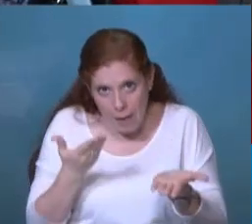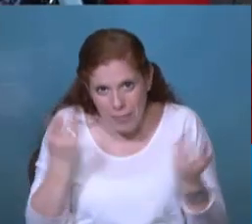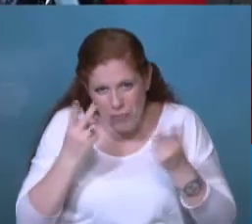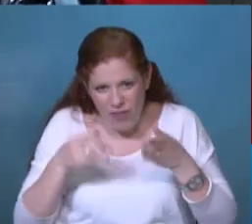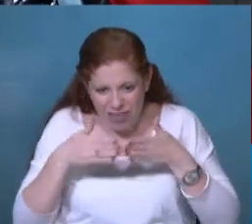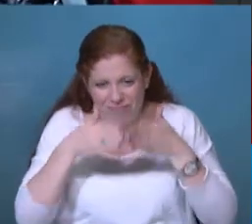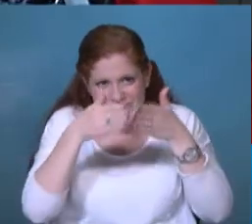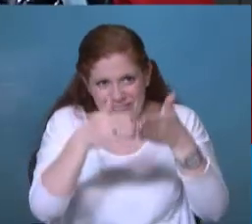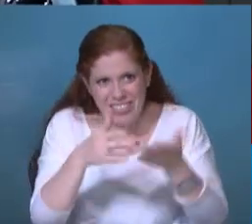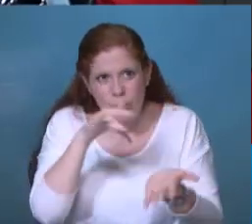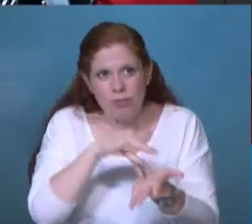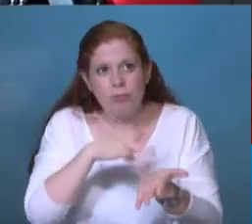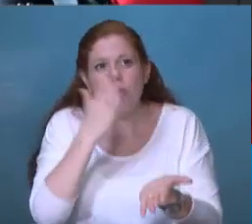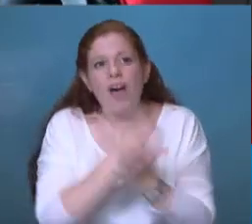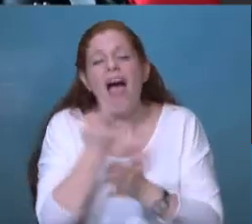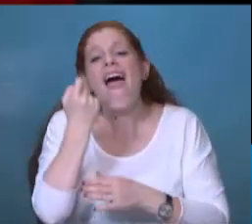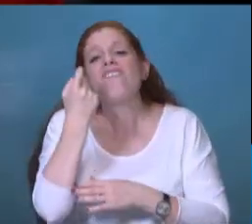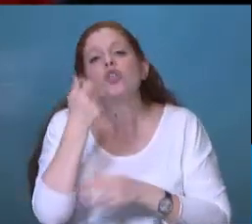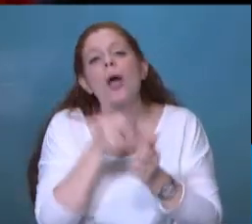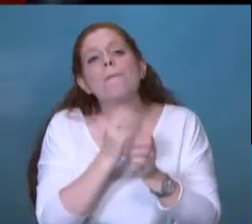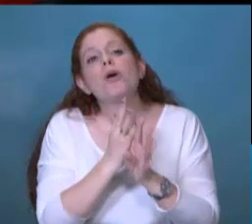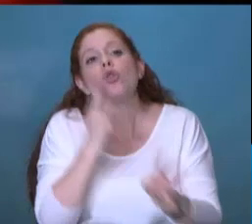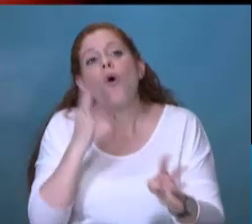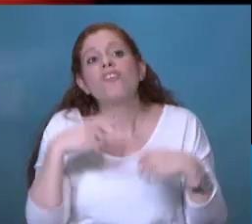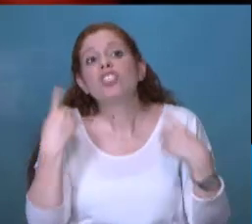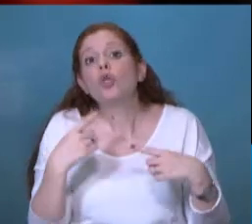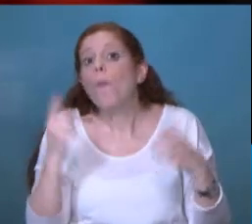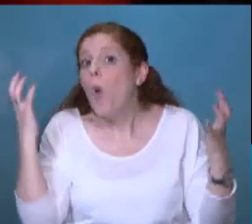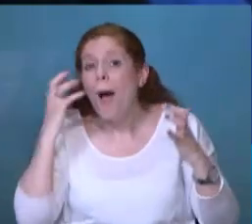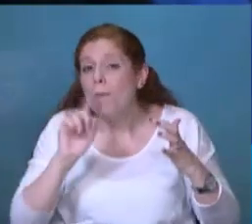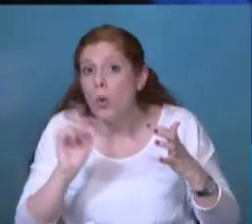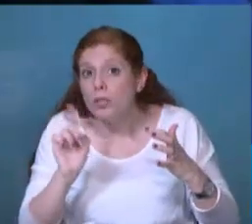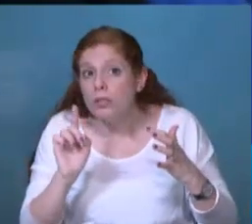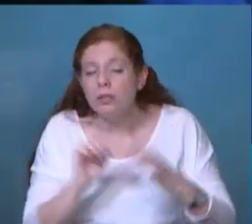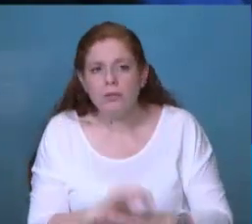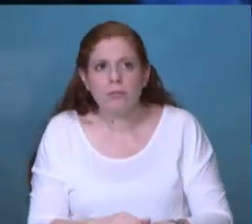אנחנו נמצאים כאן כבר משהו כמו רבע שעה בתור, וזה יום יחסית לא עמוס.